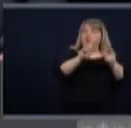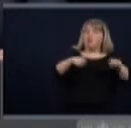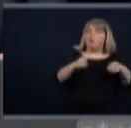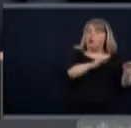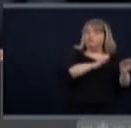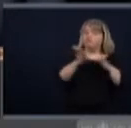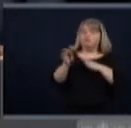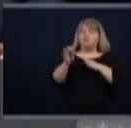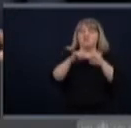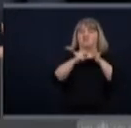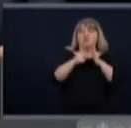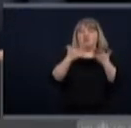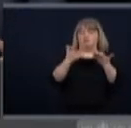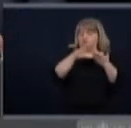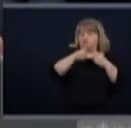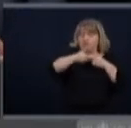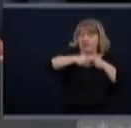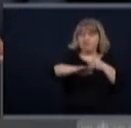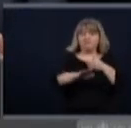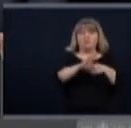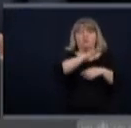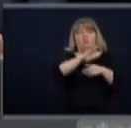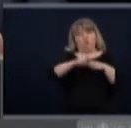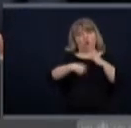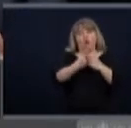On va commencer à le faire au cours des prochains jours,